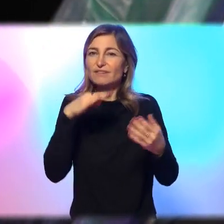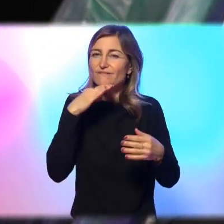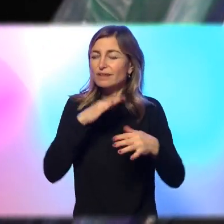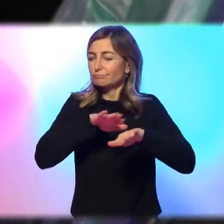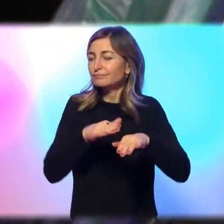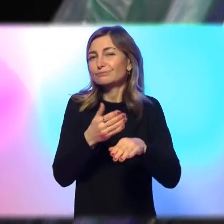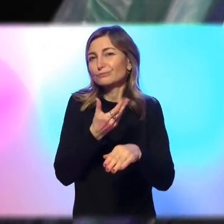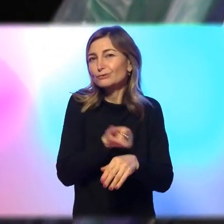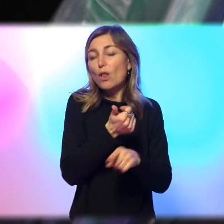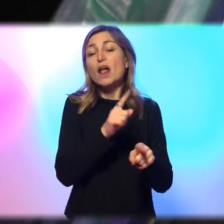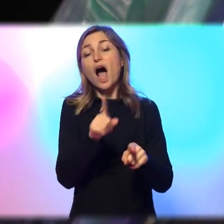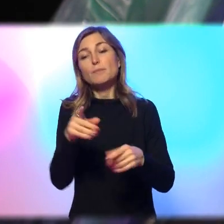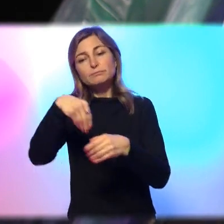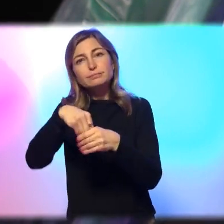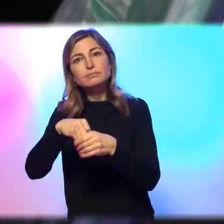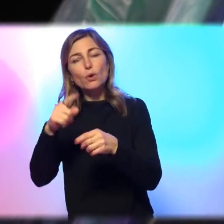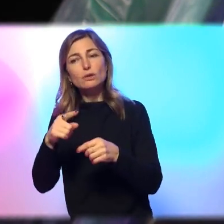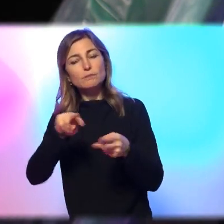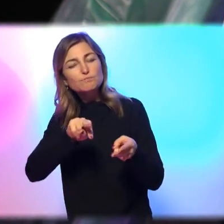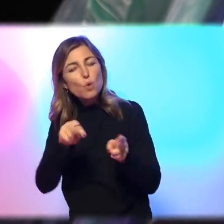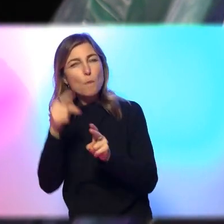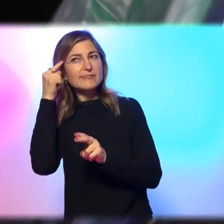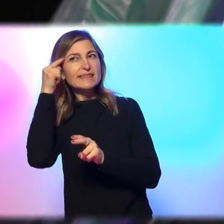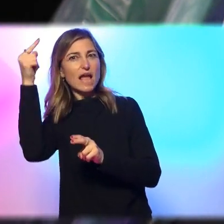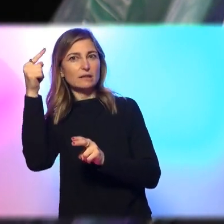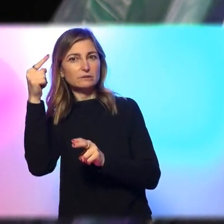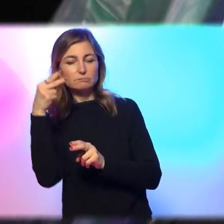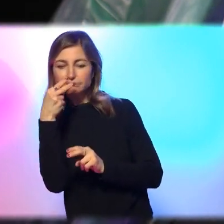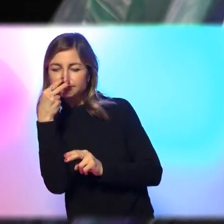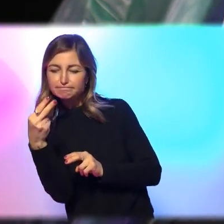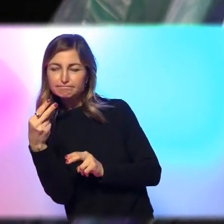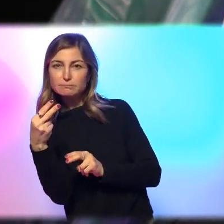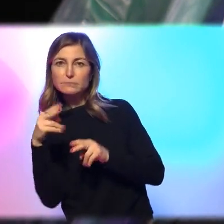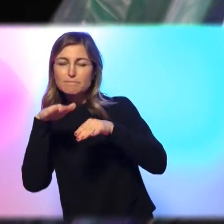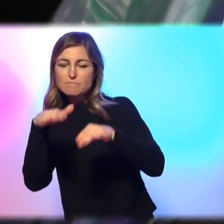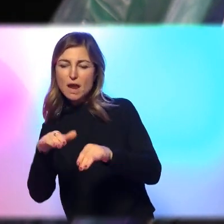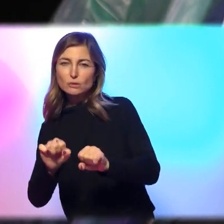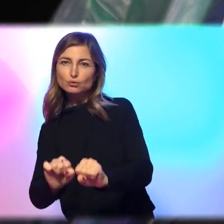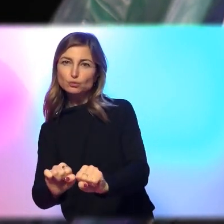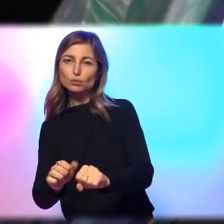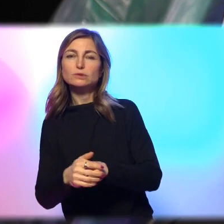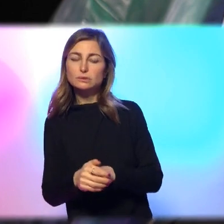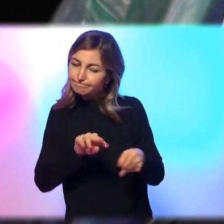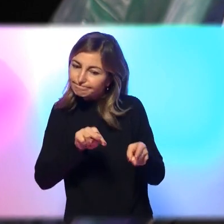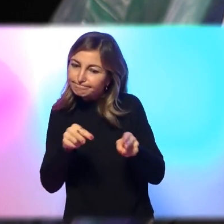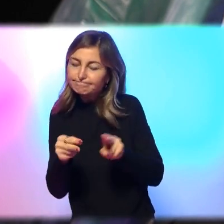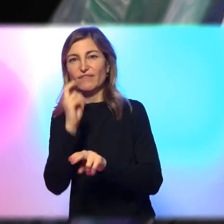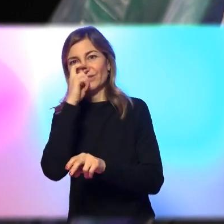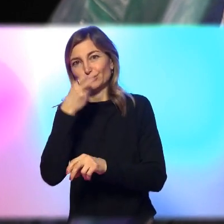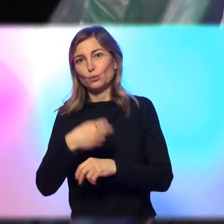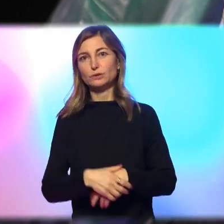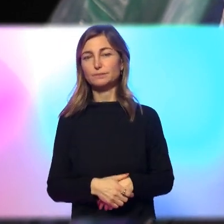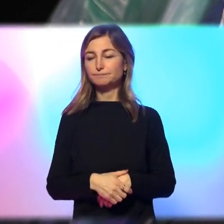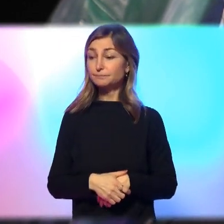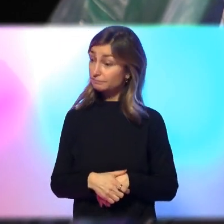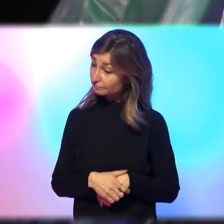ein Bewusstsein für das Meer haben und wenn es erstmal nur Genuss ist, sind natürlich die, die man am ehesten auch erreichen kann, um dann auch